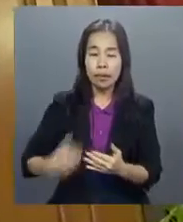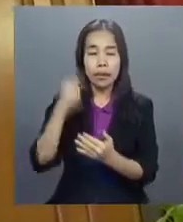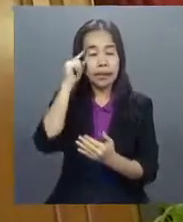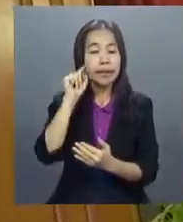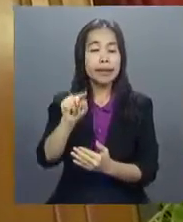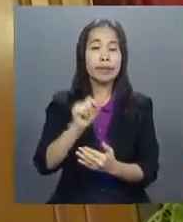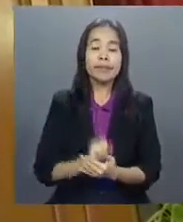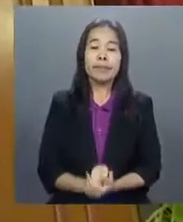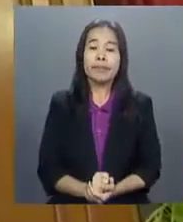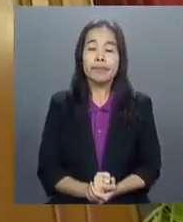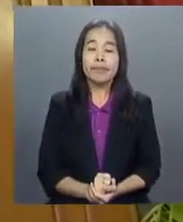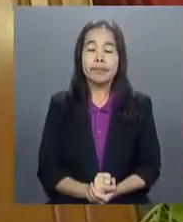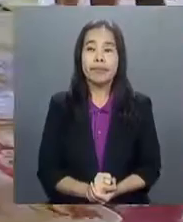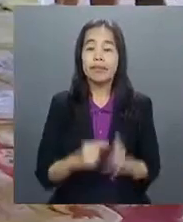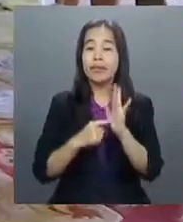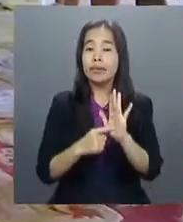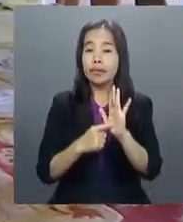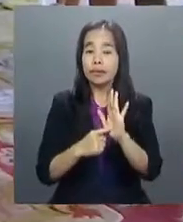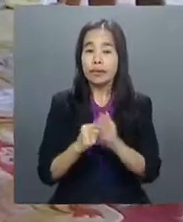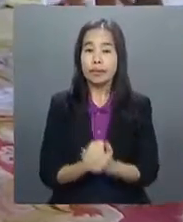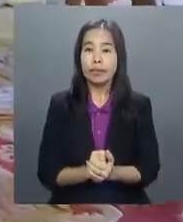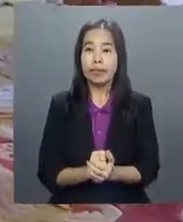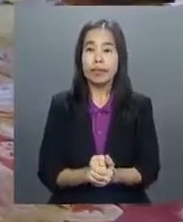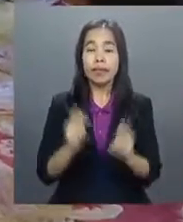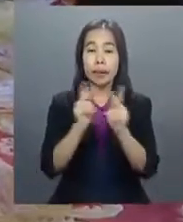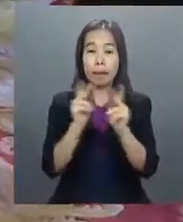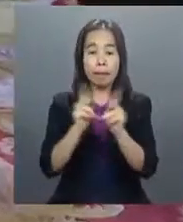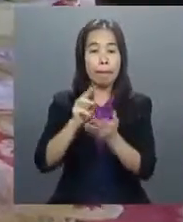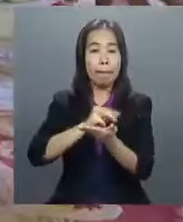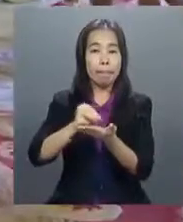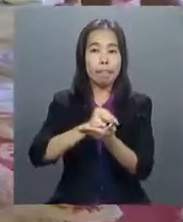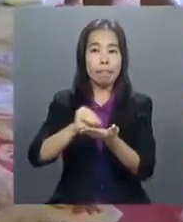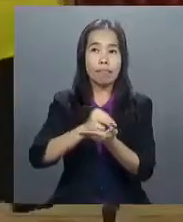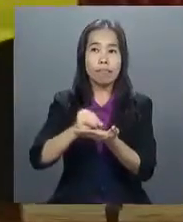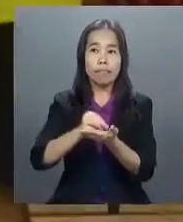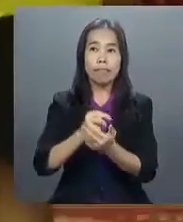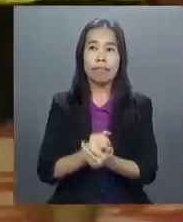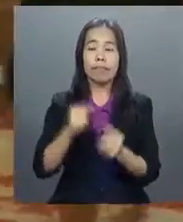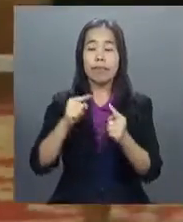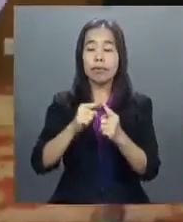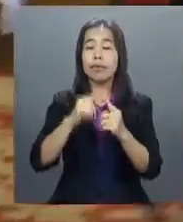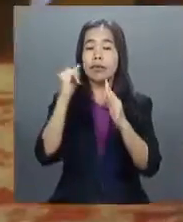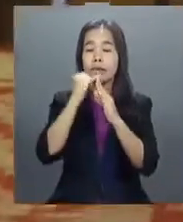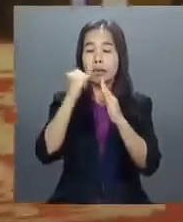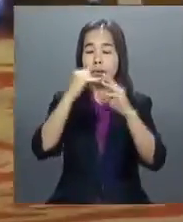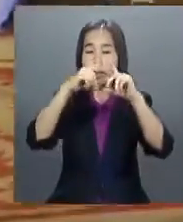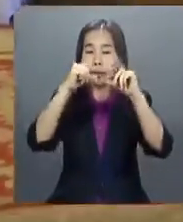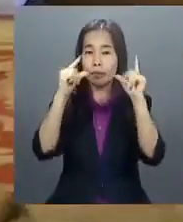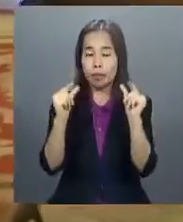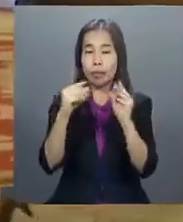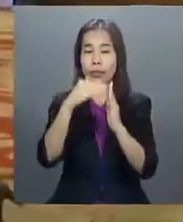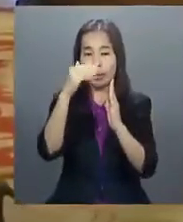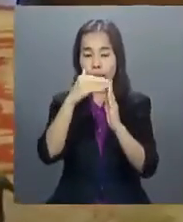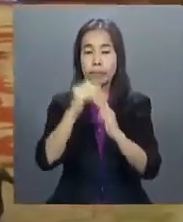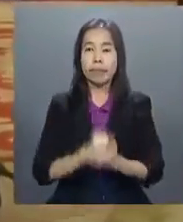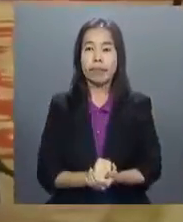หากรุณาธิคุณอาทิคณะกรรมการมูลนิธิพ่อขุนผาเมืองอำเภอหล่มสักจังหวัดเพชรบูรณ์คณะ